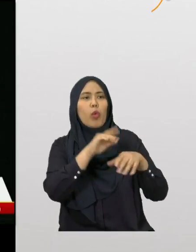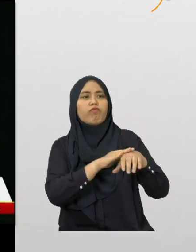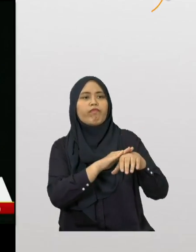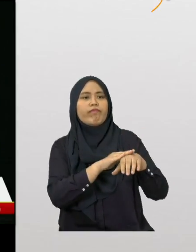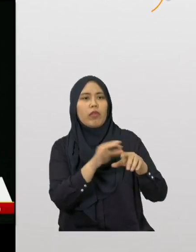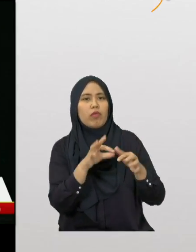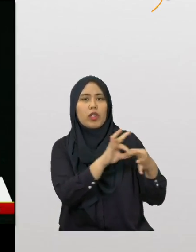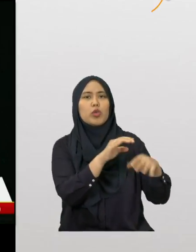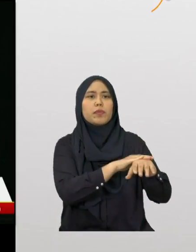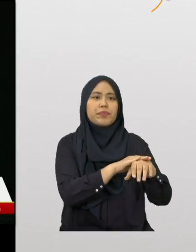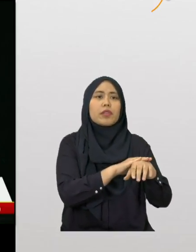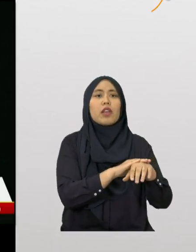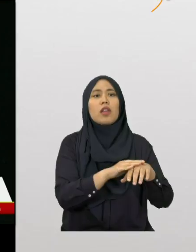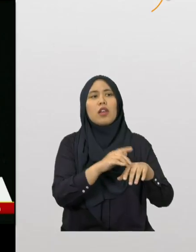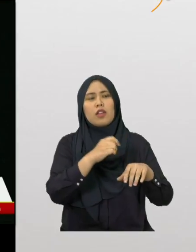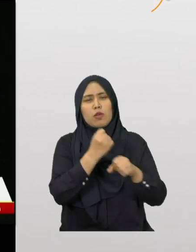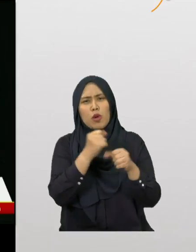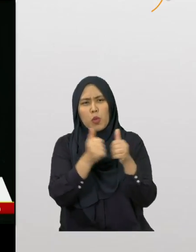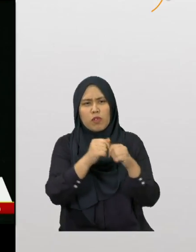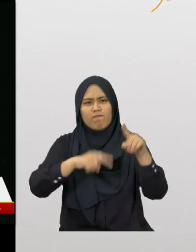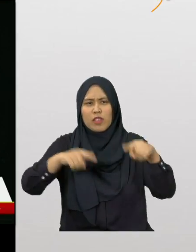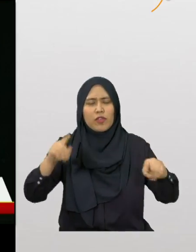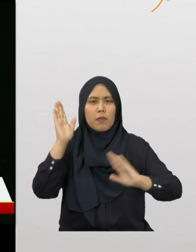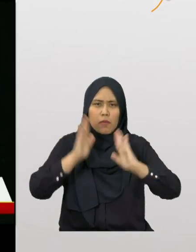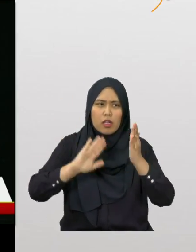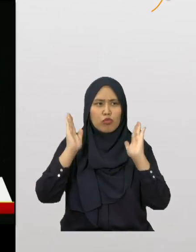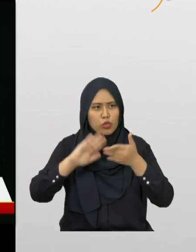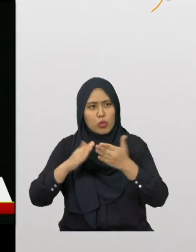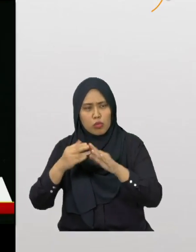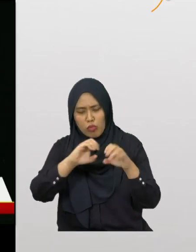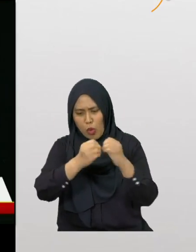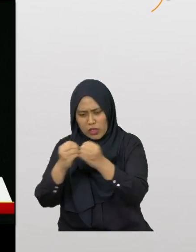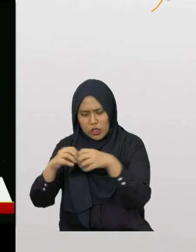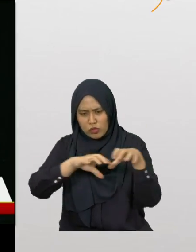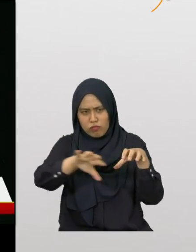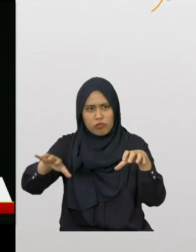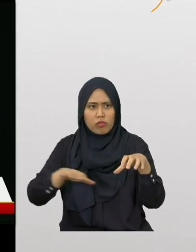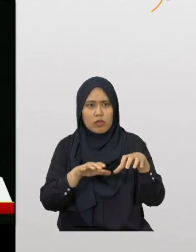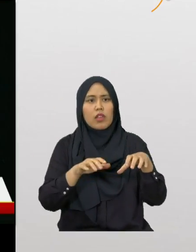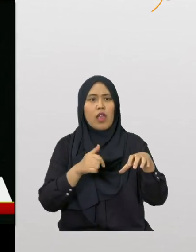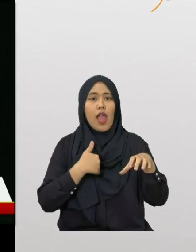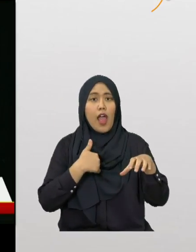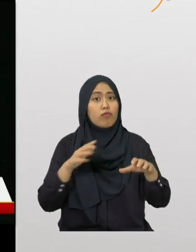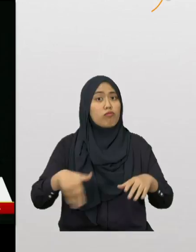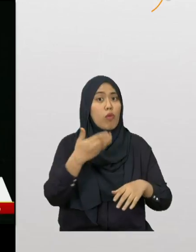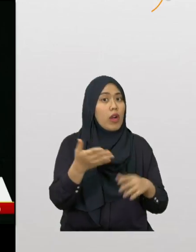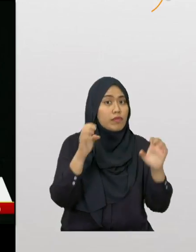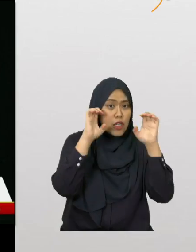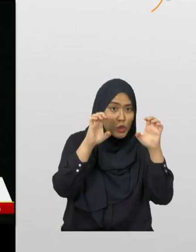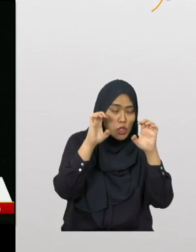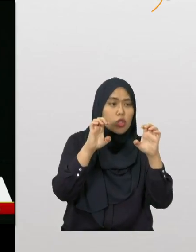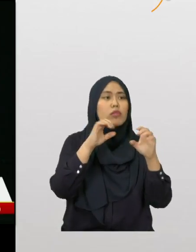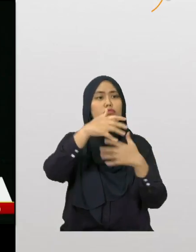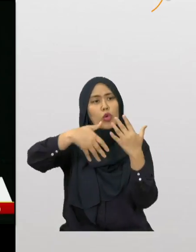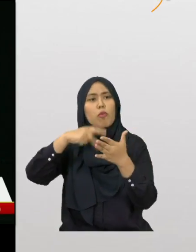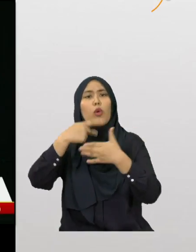berjaya tingkatkan kehidupan masyarakat melalui program pendidikan dan sosialnya, seperti kelas tuition dan derma siswa